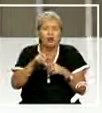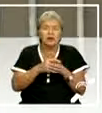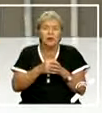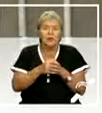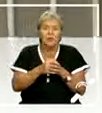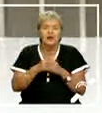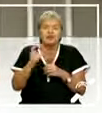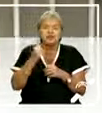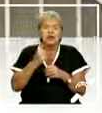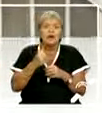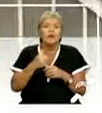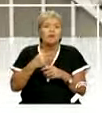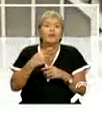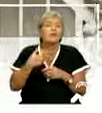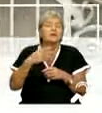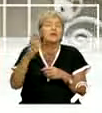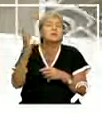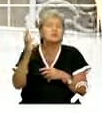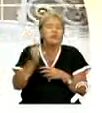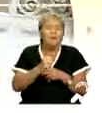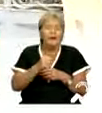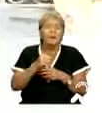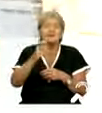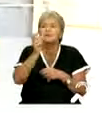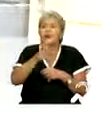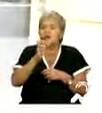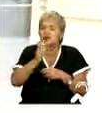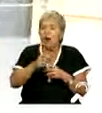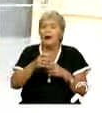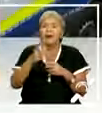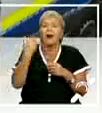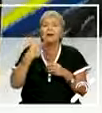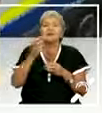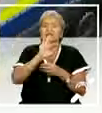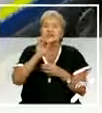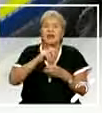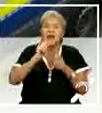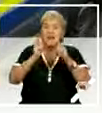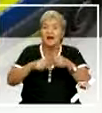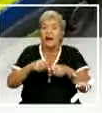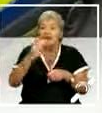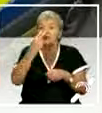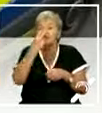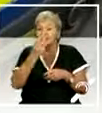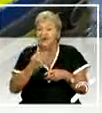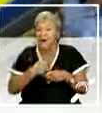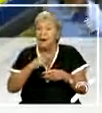asemenea fac audieri pentru a vedea dacă sunt și alte persoane implicate în acest teribil caz.